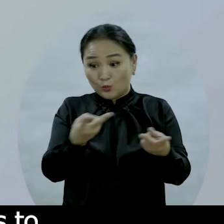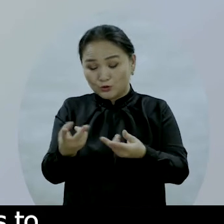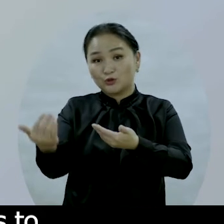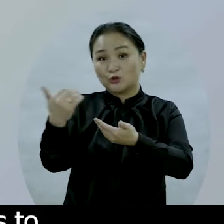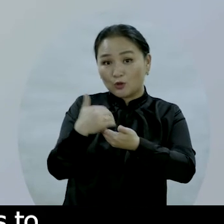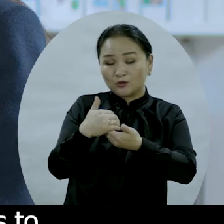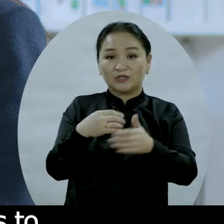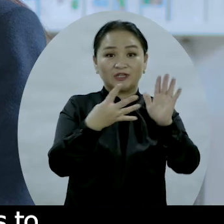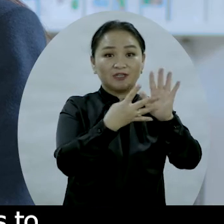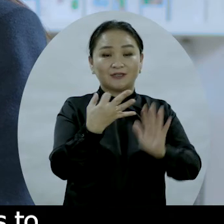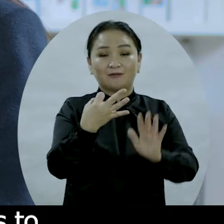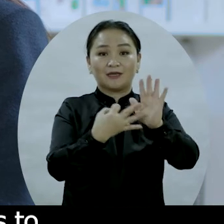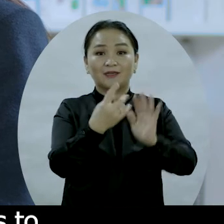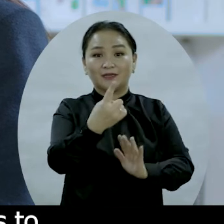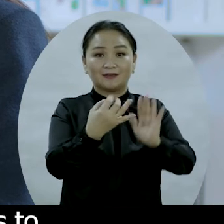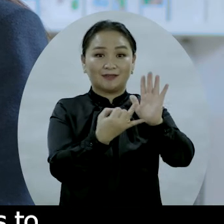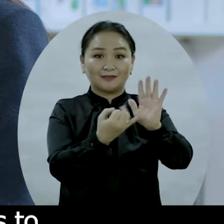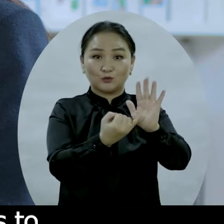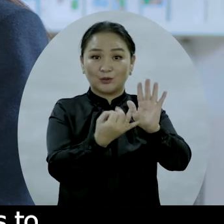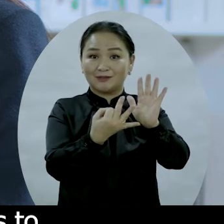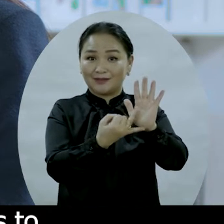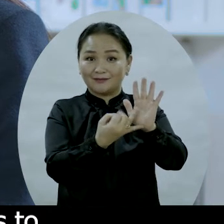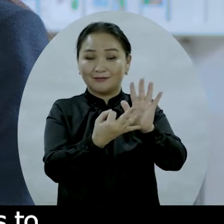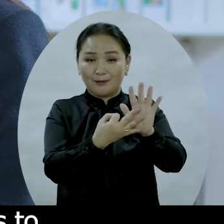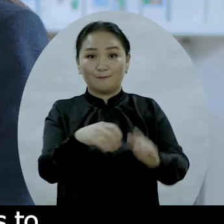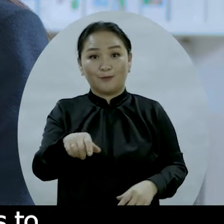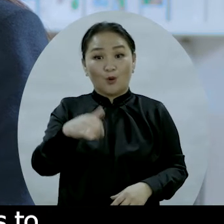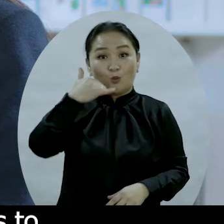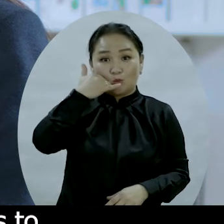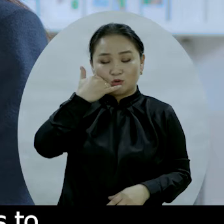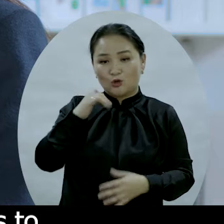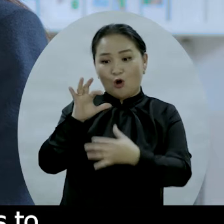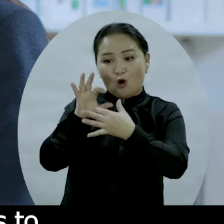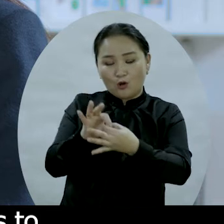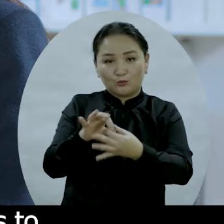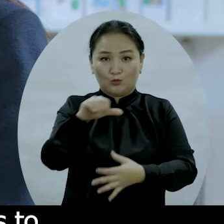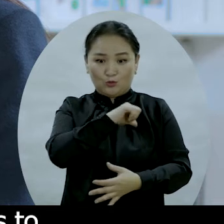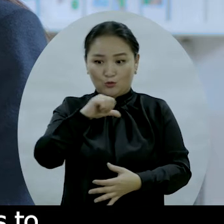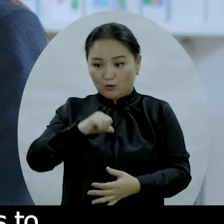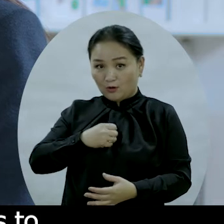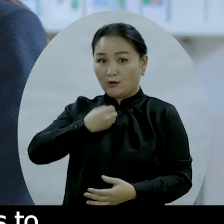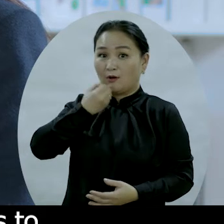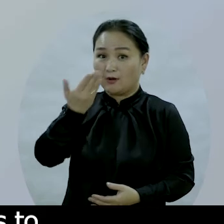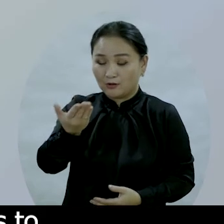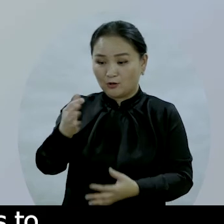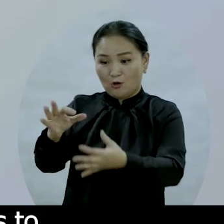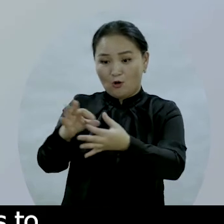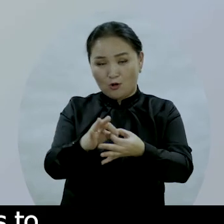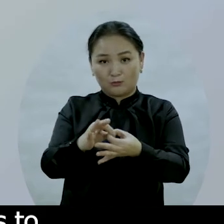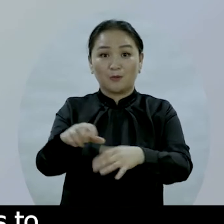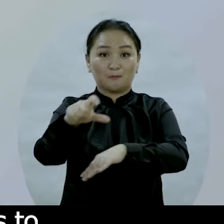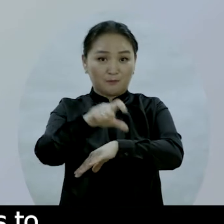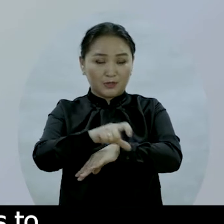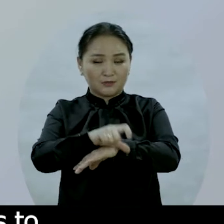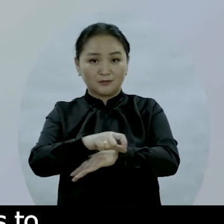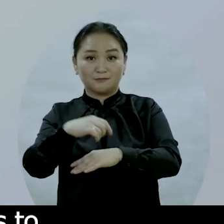үйлчилгээнд хандахдаа 9581 7678 гэдэг хотлайн утасанд холбогдоод өөрийнхөө хэрэгцээг илэрхийлээд түндээ